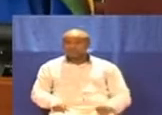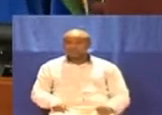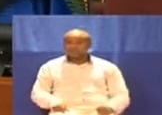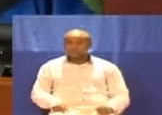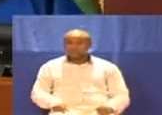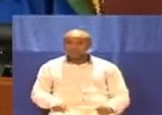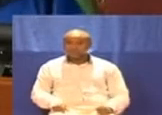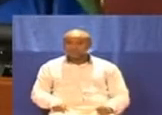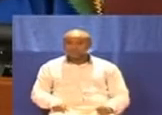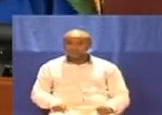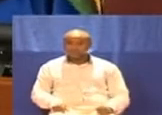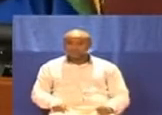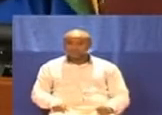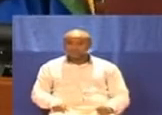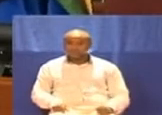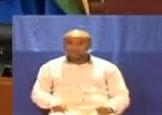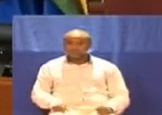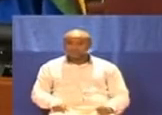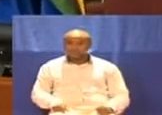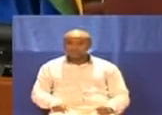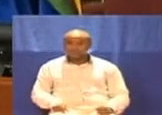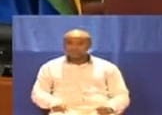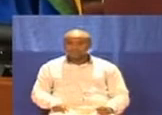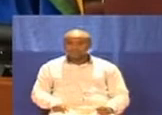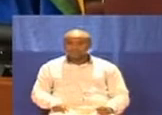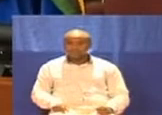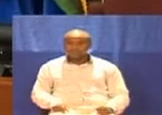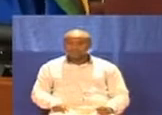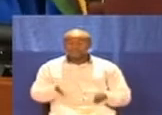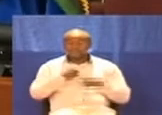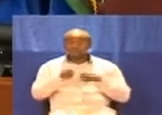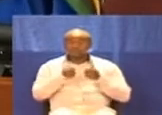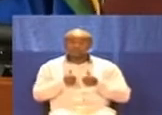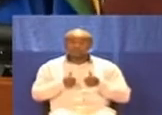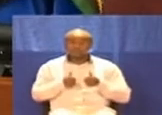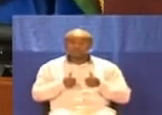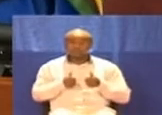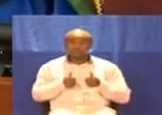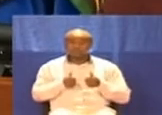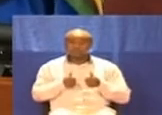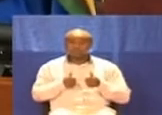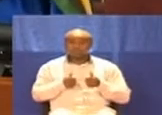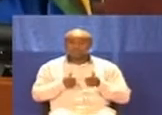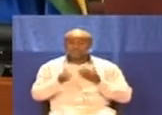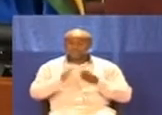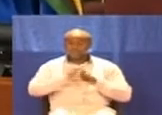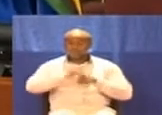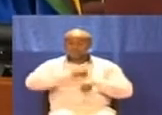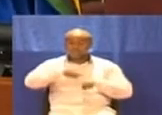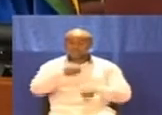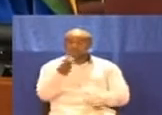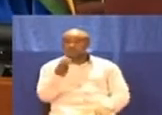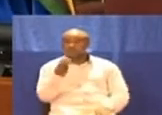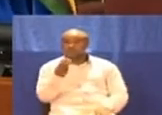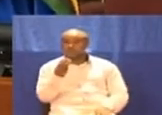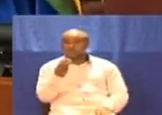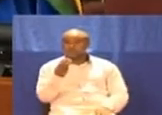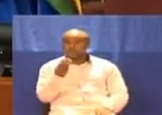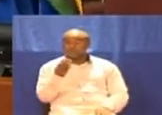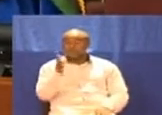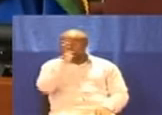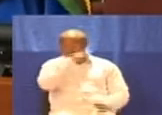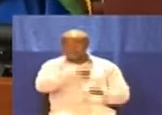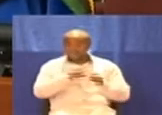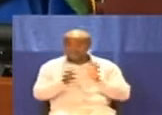Ataanza kutoa hotuba hapa around saa 4. Tunategemea akichukua masaa kama 3, maana yake ni kwamba by saa 7